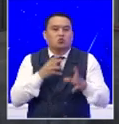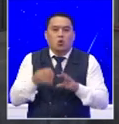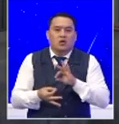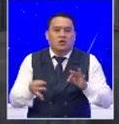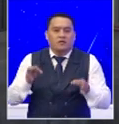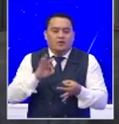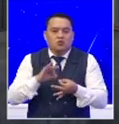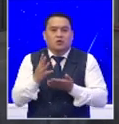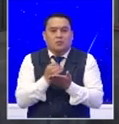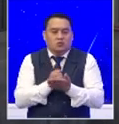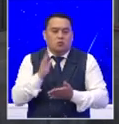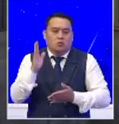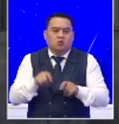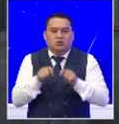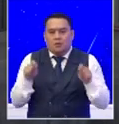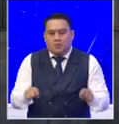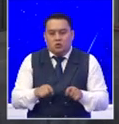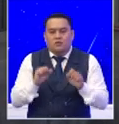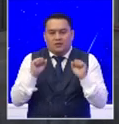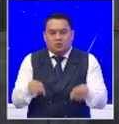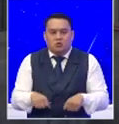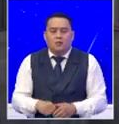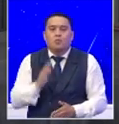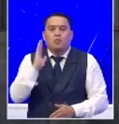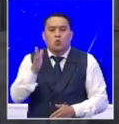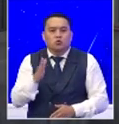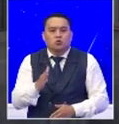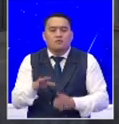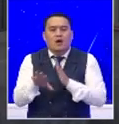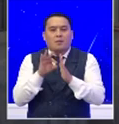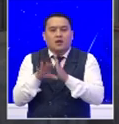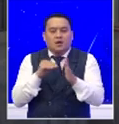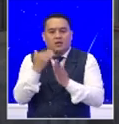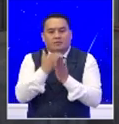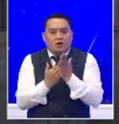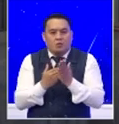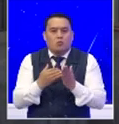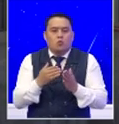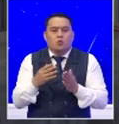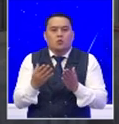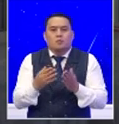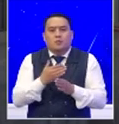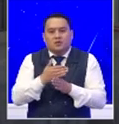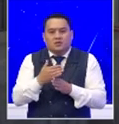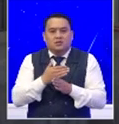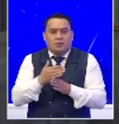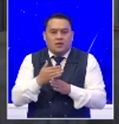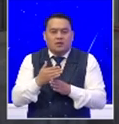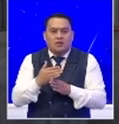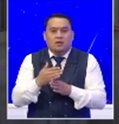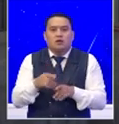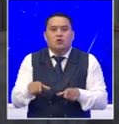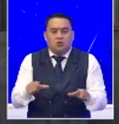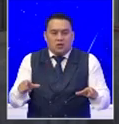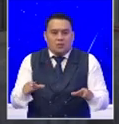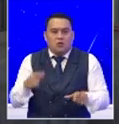арене. Для этого будут создаваться все возможности. В будущем будет определенный график, по которому будут посменно заниматься наши жители